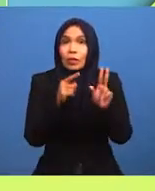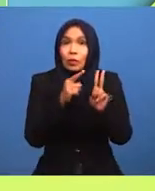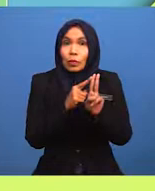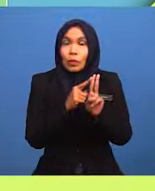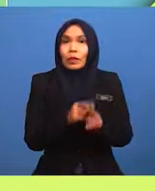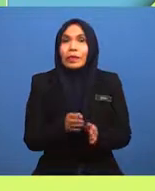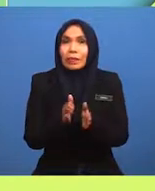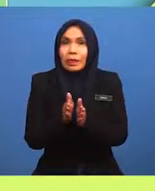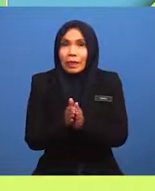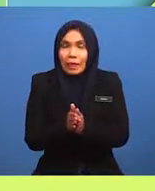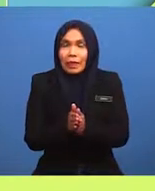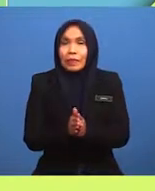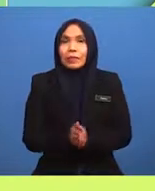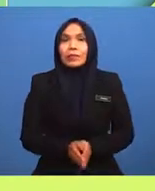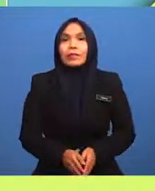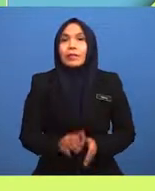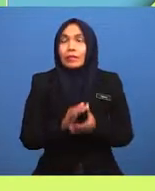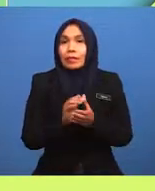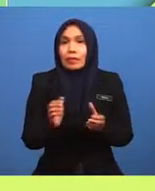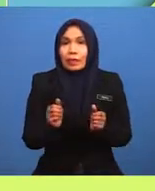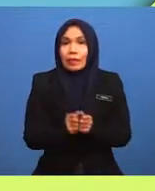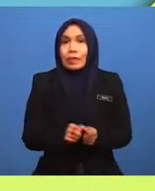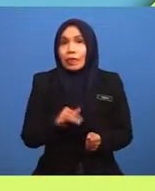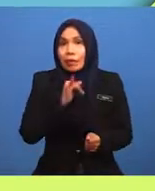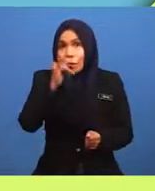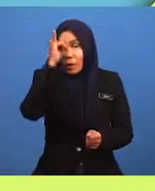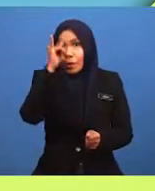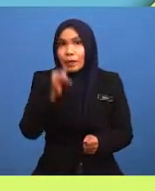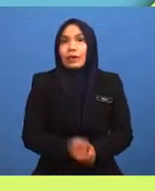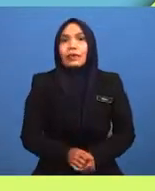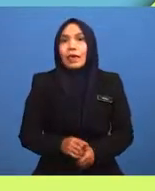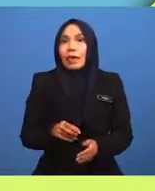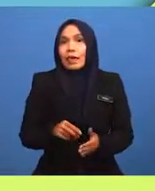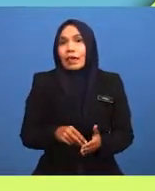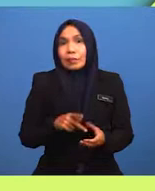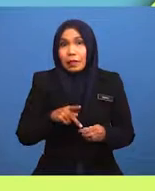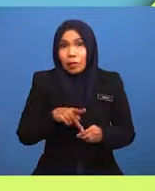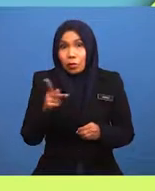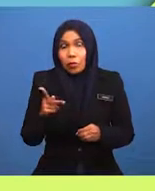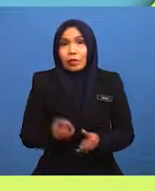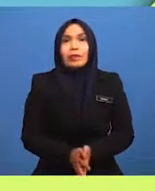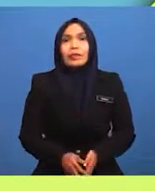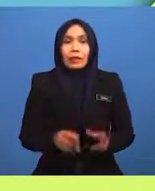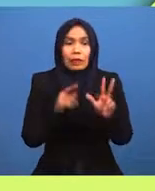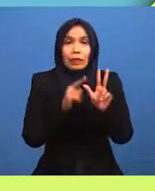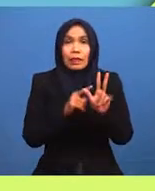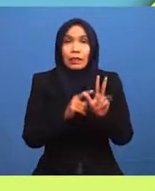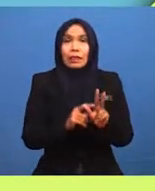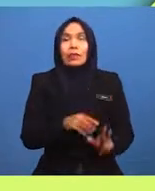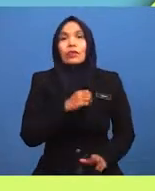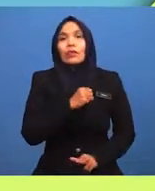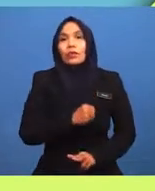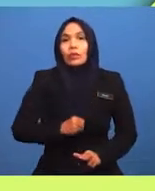bapa apabila hendak keluar. Tiga, meminta maaf sekiranya